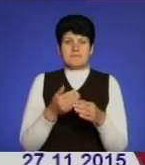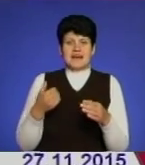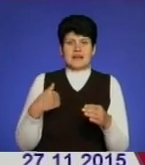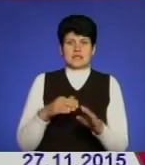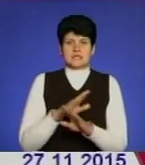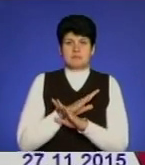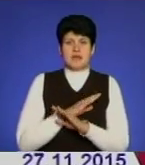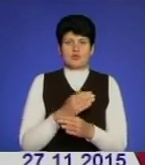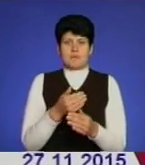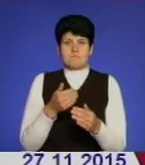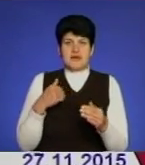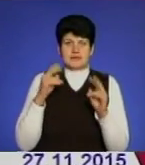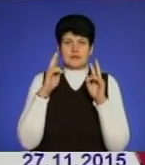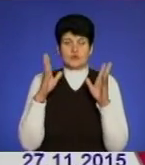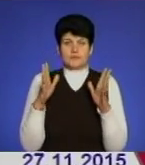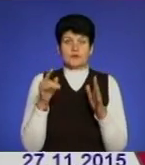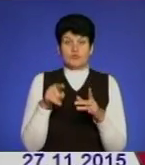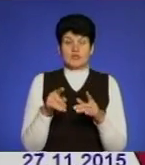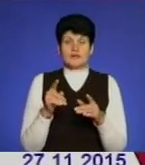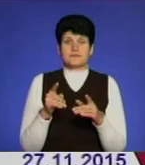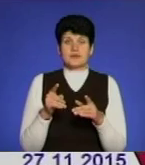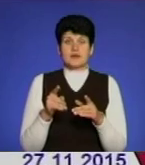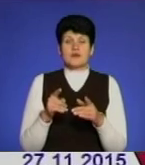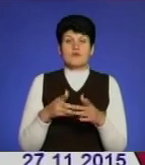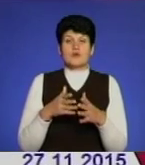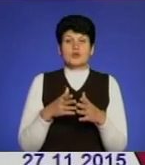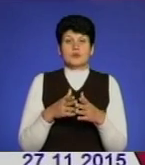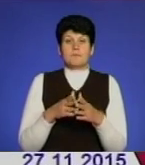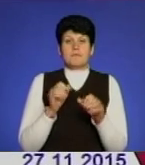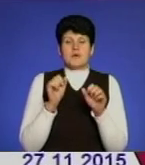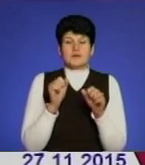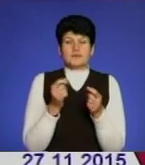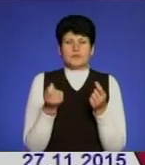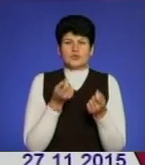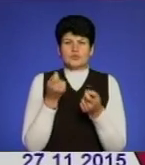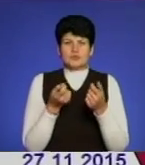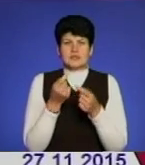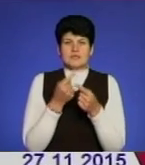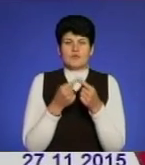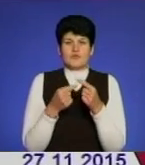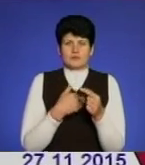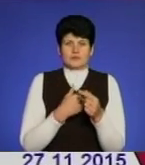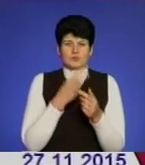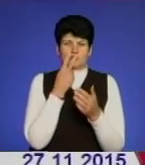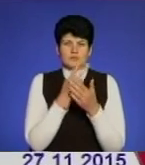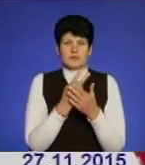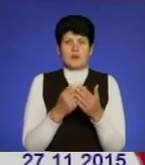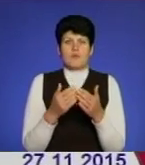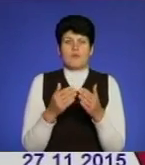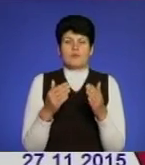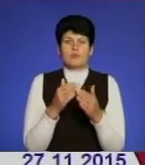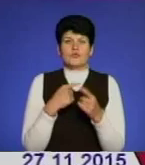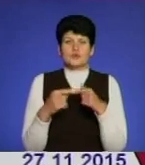перед невідомістю. Тому що в неї вправо йду кулі, сформована ця картиночка повернення додому, він бачить, заради